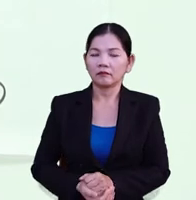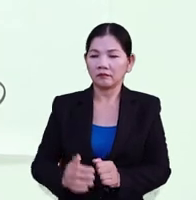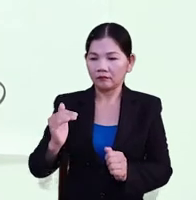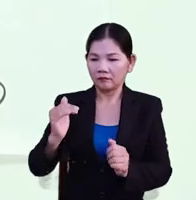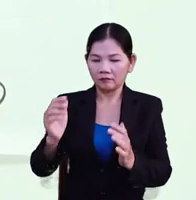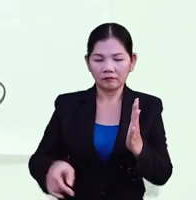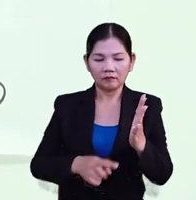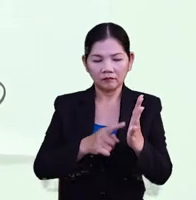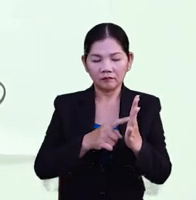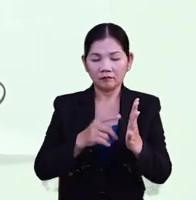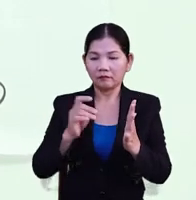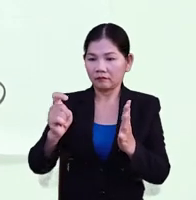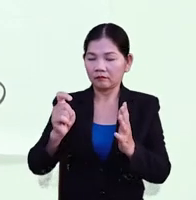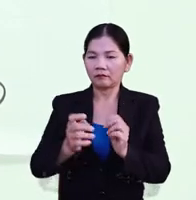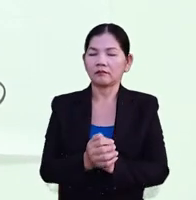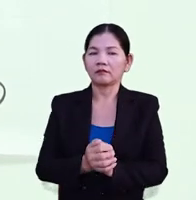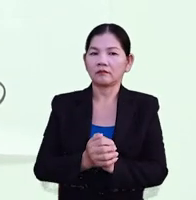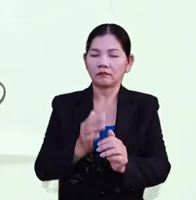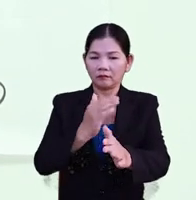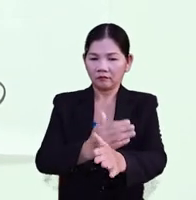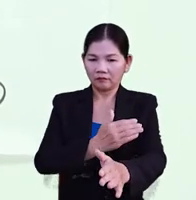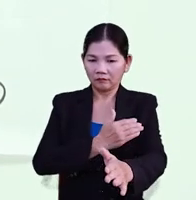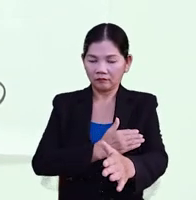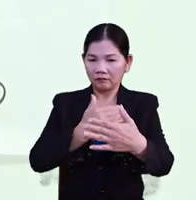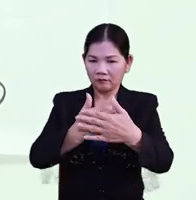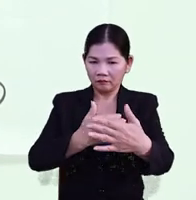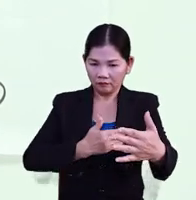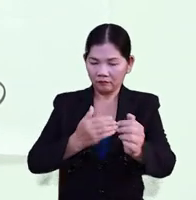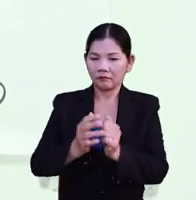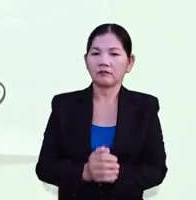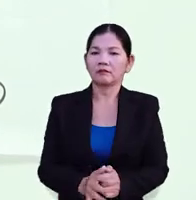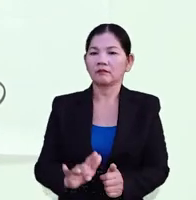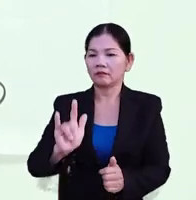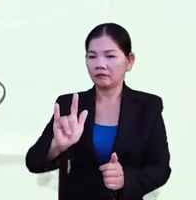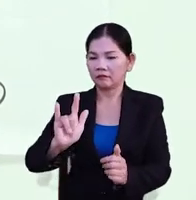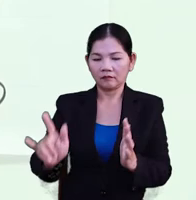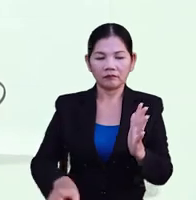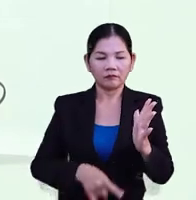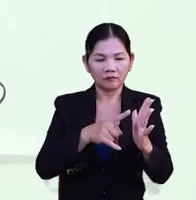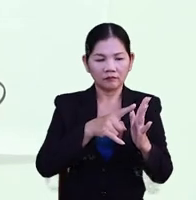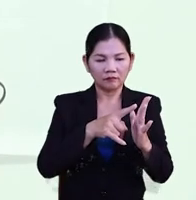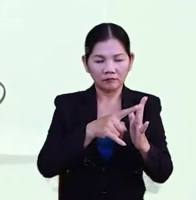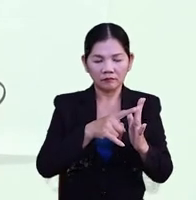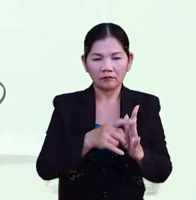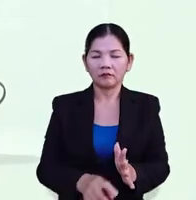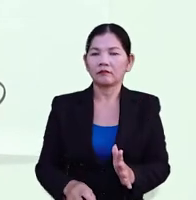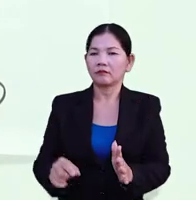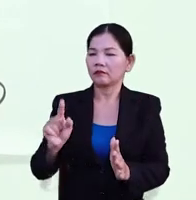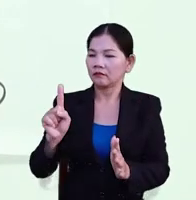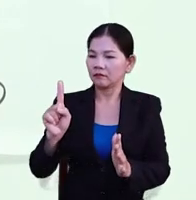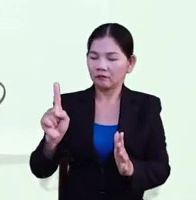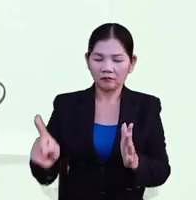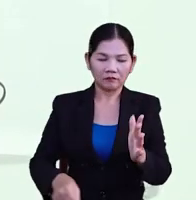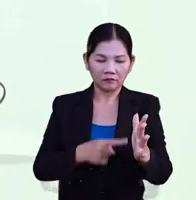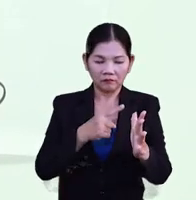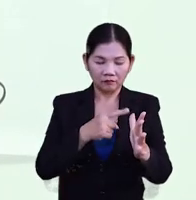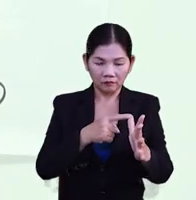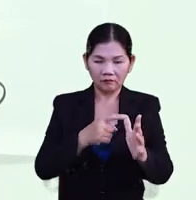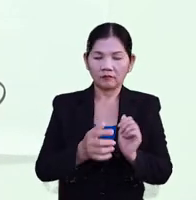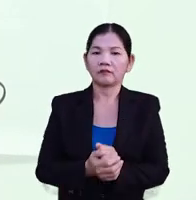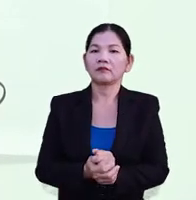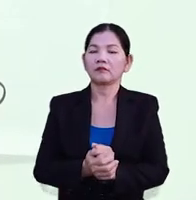កូនណារីឯខាងក្រោយនេះឈ្មោះបោផាចឹងសំណួរនេះគេសួរថាតើបោ